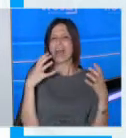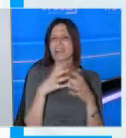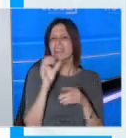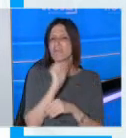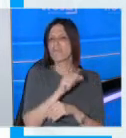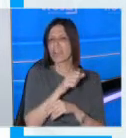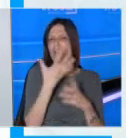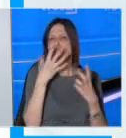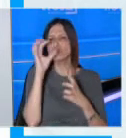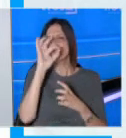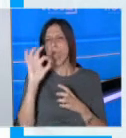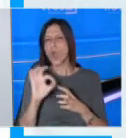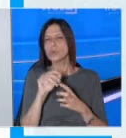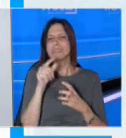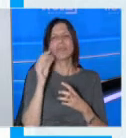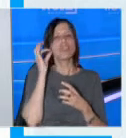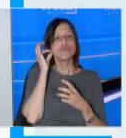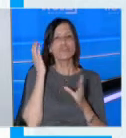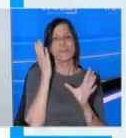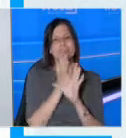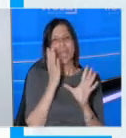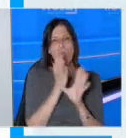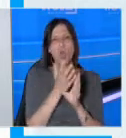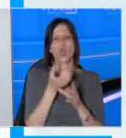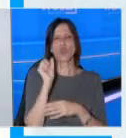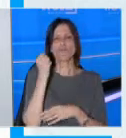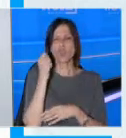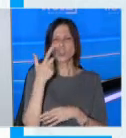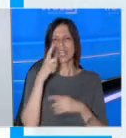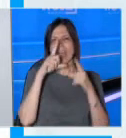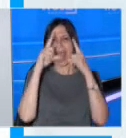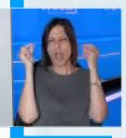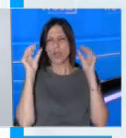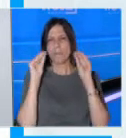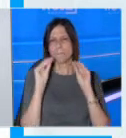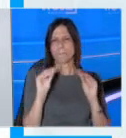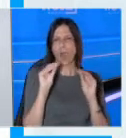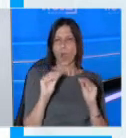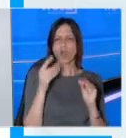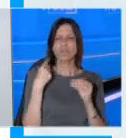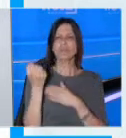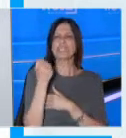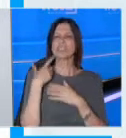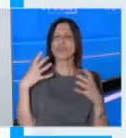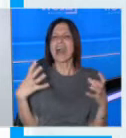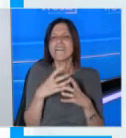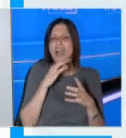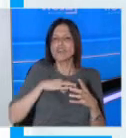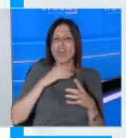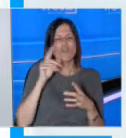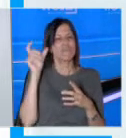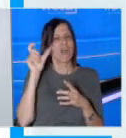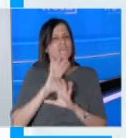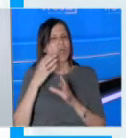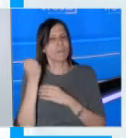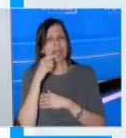המופקרת, ש-90% ממנה הן נשים, פסיכולוגיות, עובדות סוציאליות, אחיות, מורות, שמחזיקות את החברה שלנו ואיש לא מחזיק אותן.